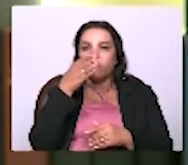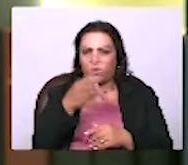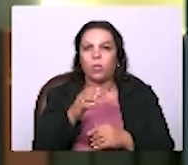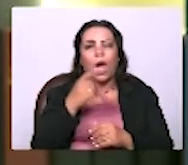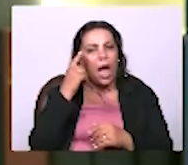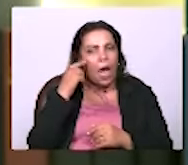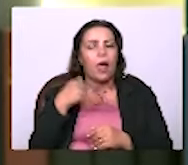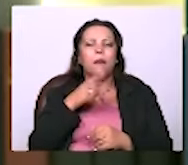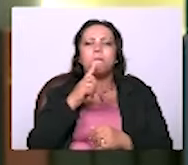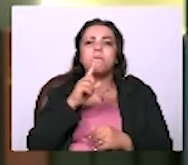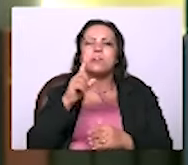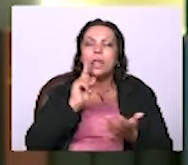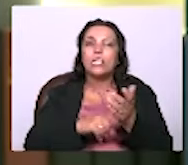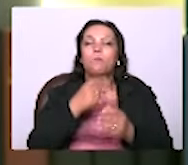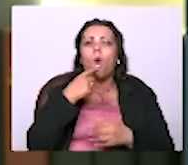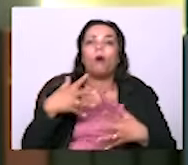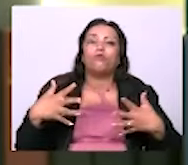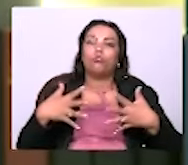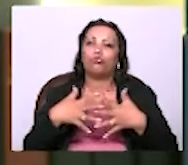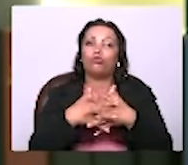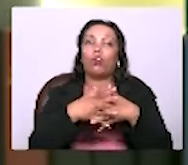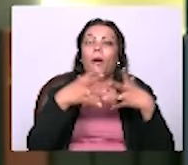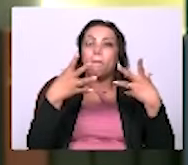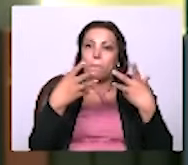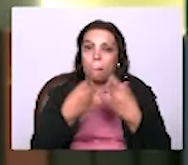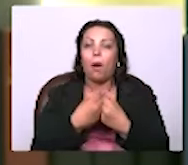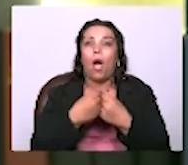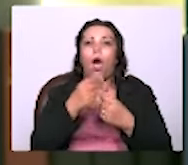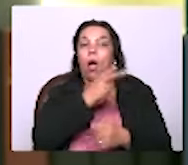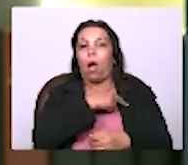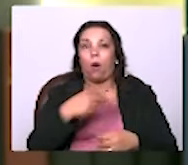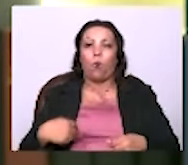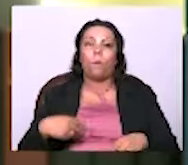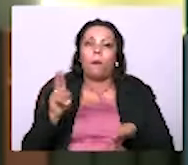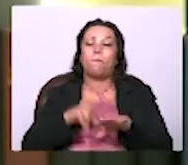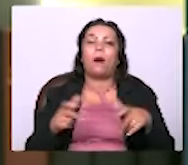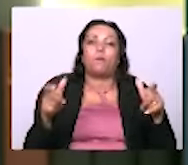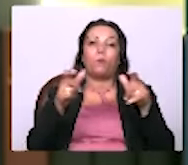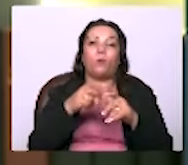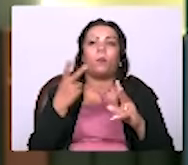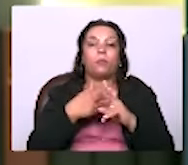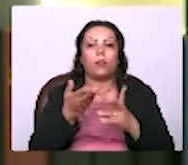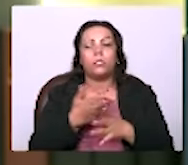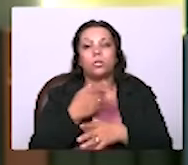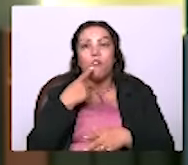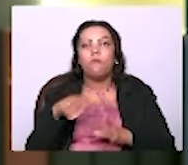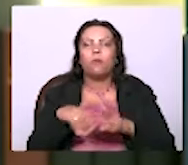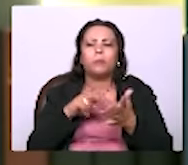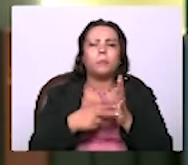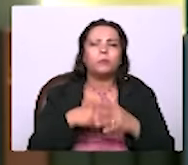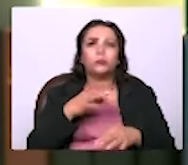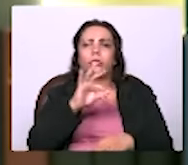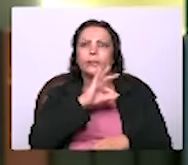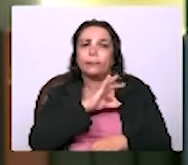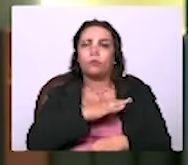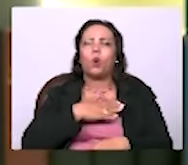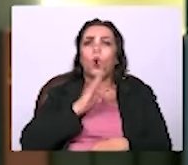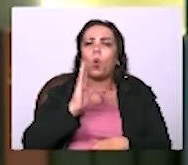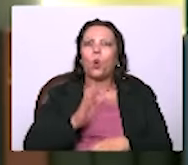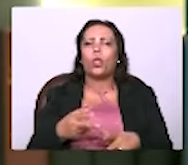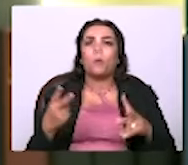نقوله ان الشراكه ما بين الحكومه والمجتمع المدني بتفتح افاق افضل في المجتمعات ان هي تستفيد من قدره